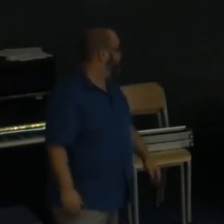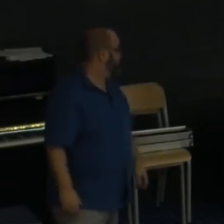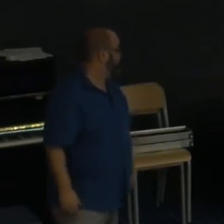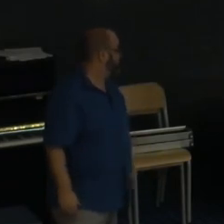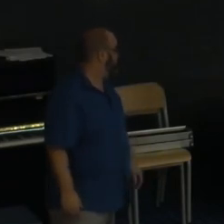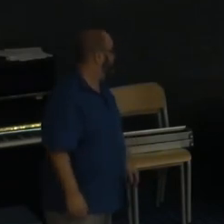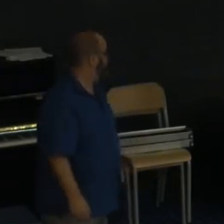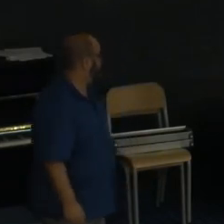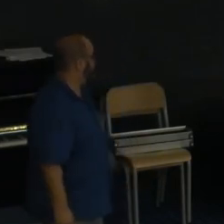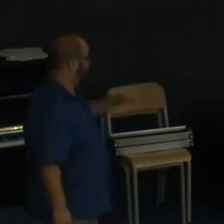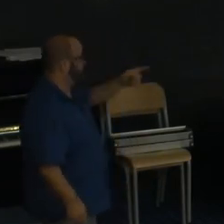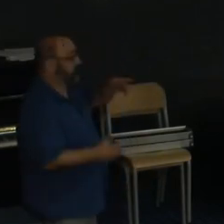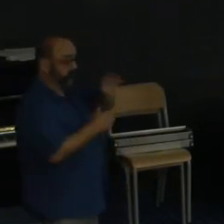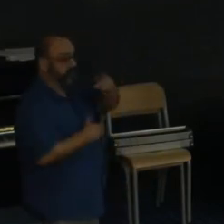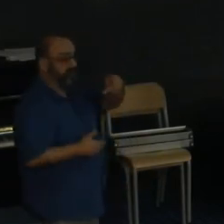Python-mpdb.